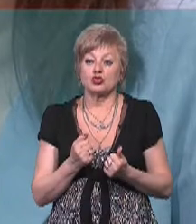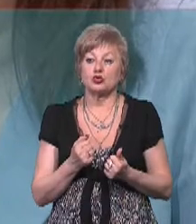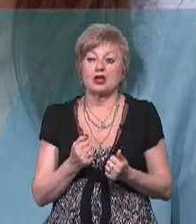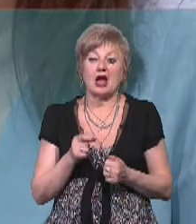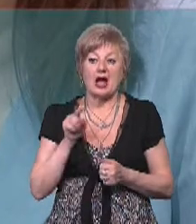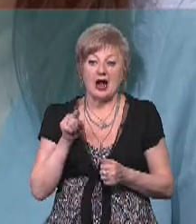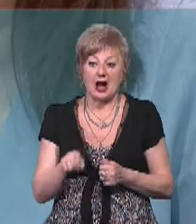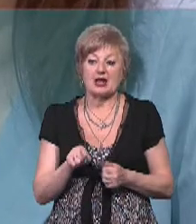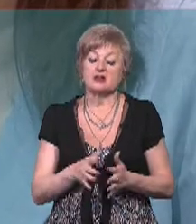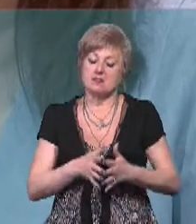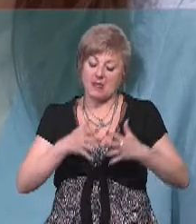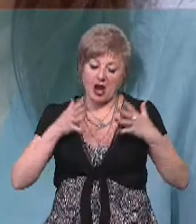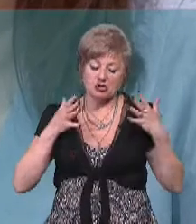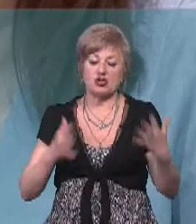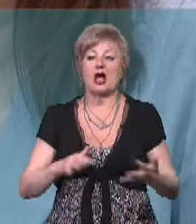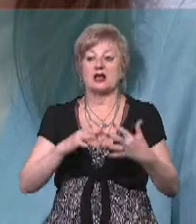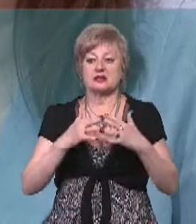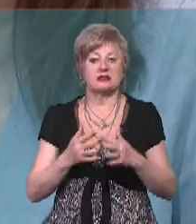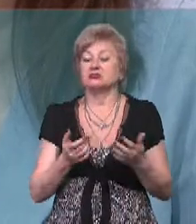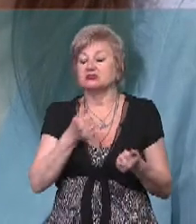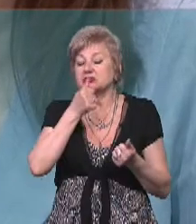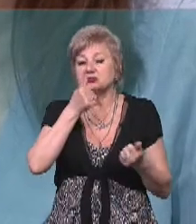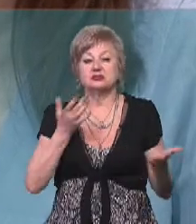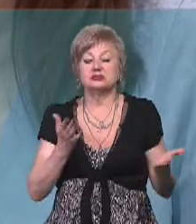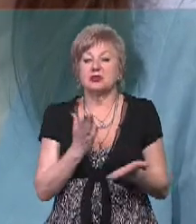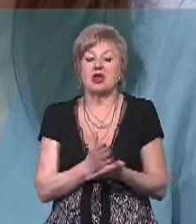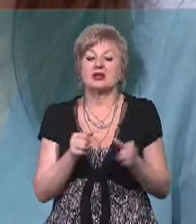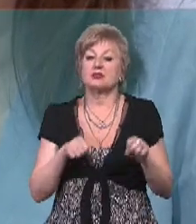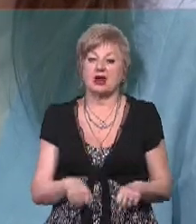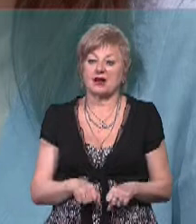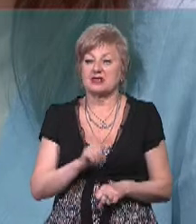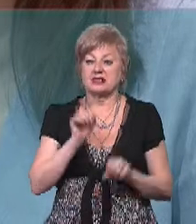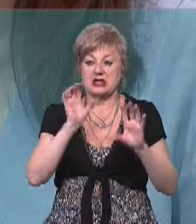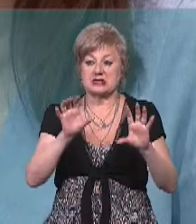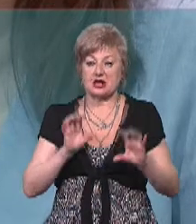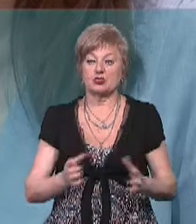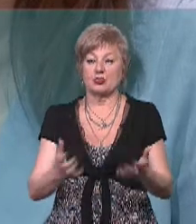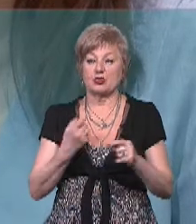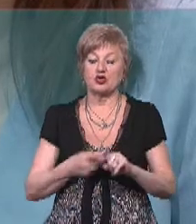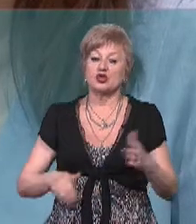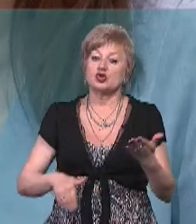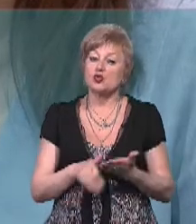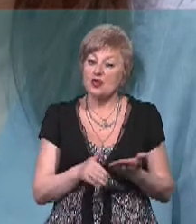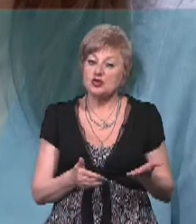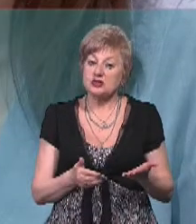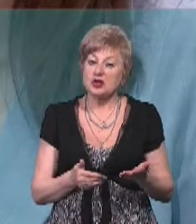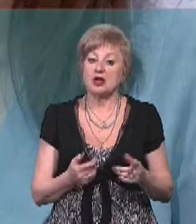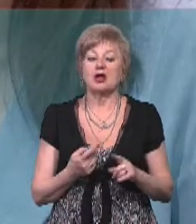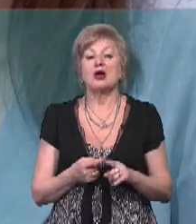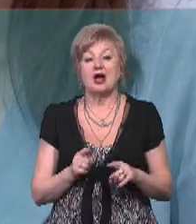Дана громада, величезна, селищна, вона не має права за законом отримати цю субвенцію. І це